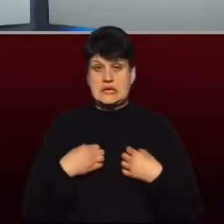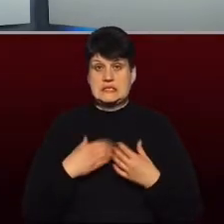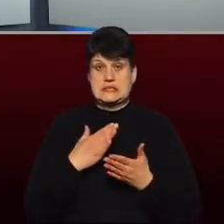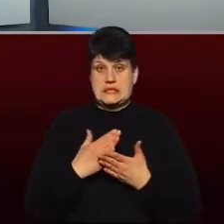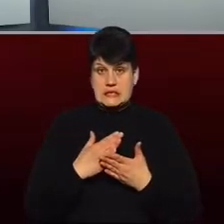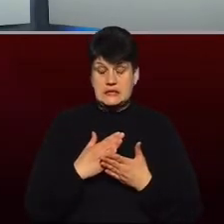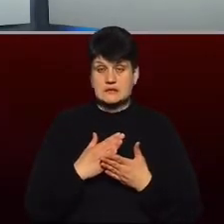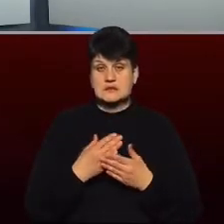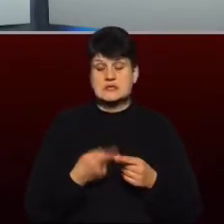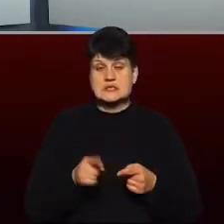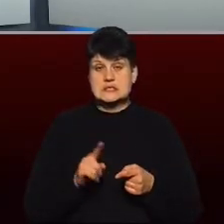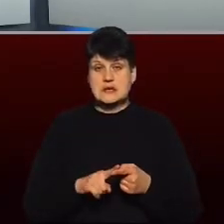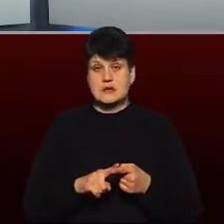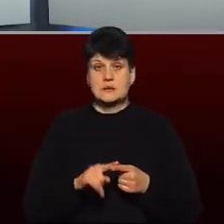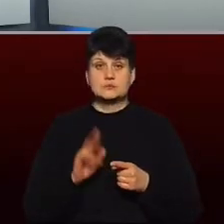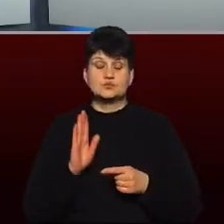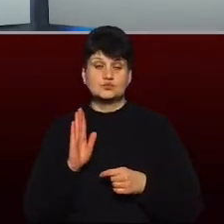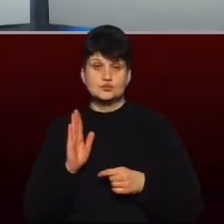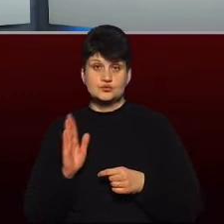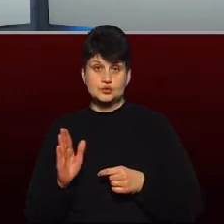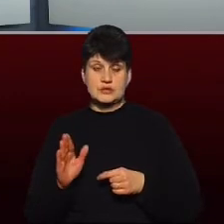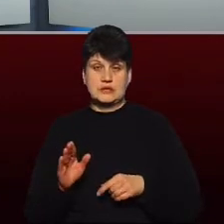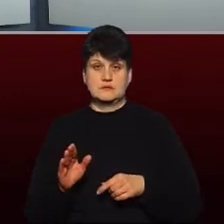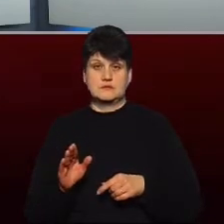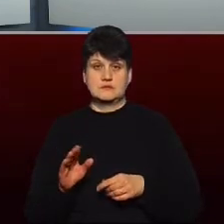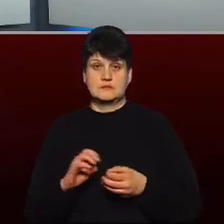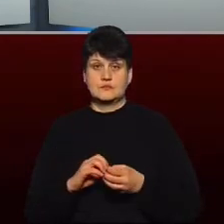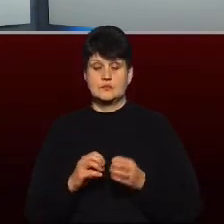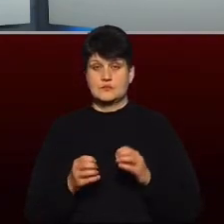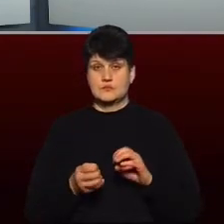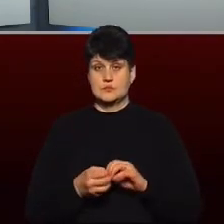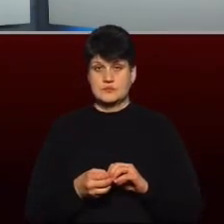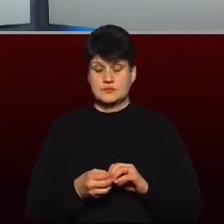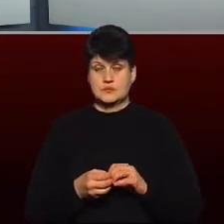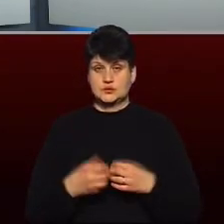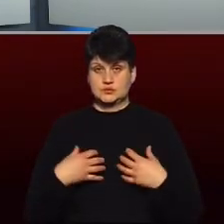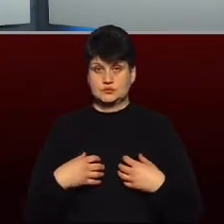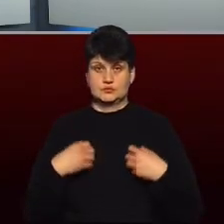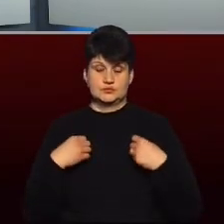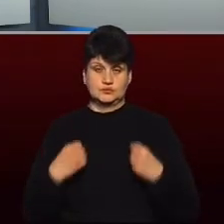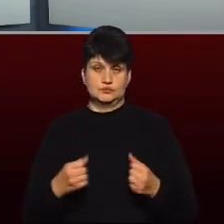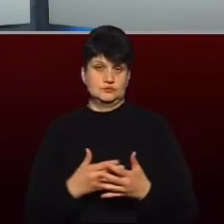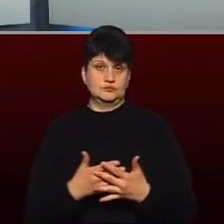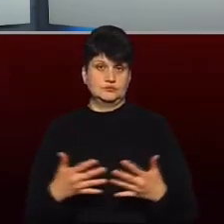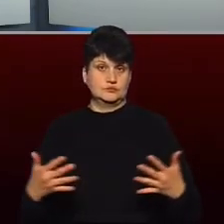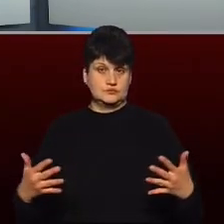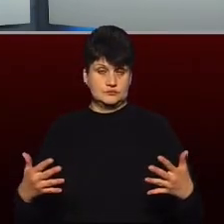часі, провокувати загострення різних соматичних захворювань,